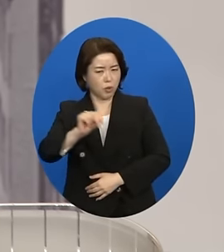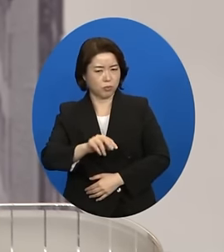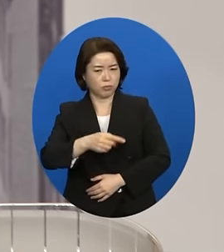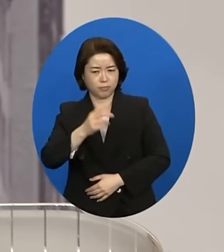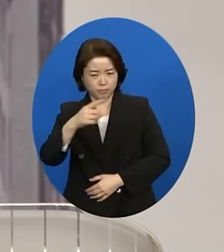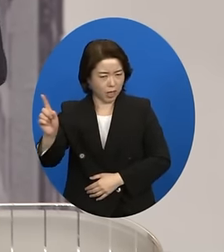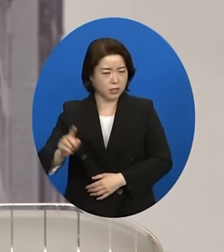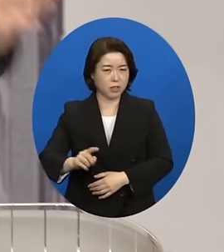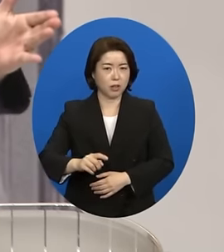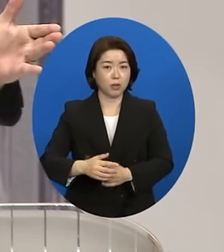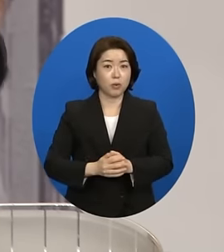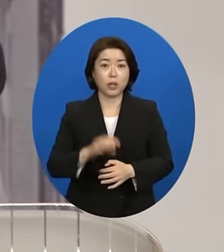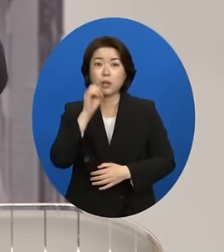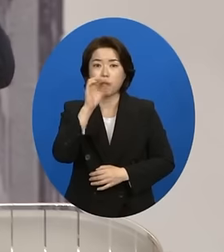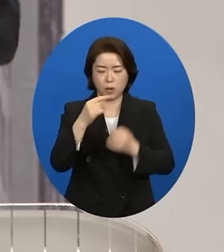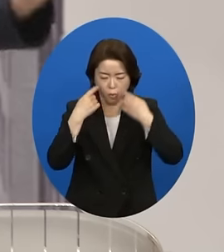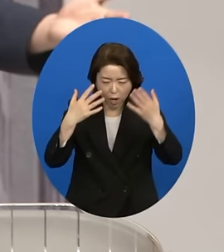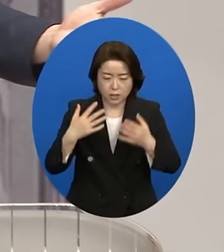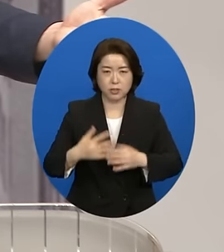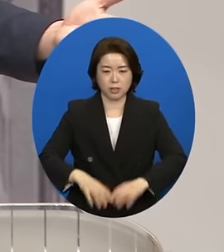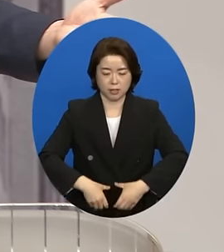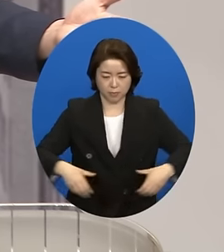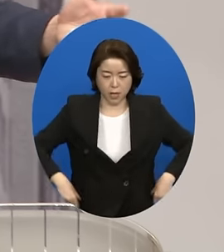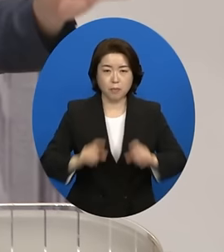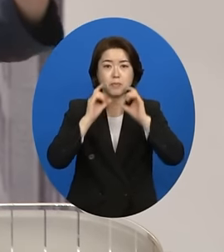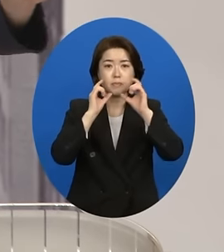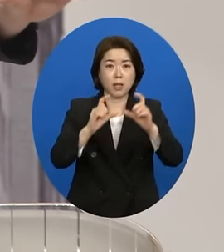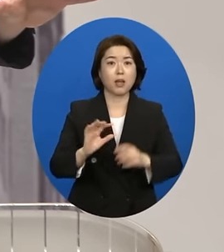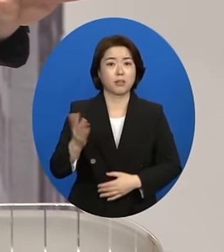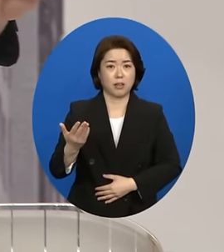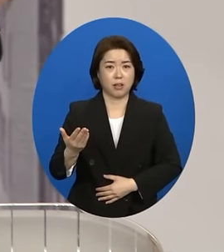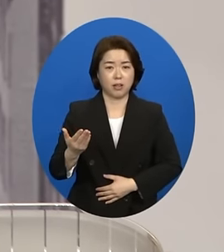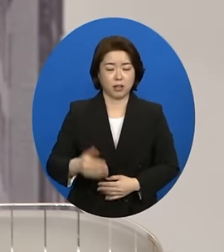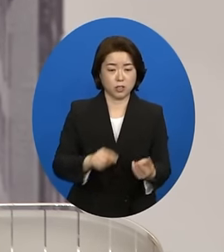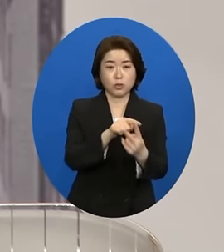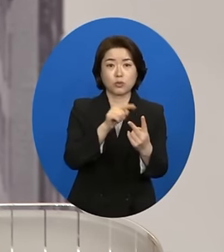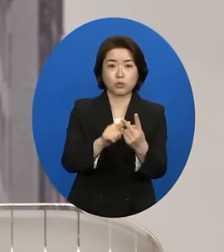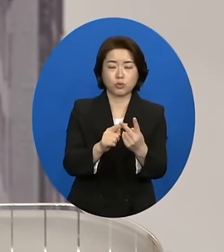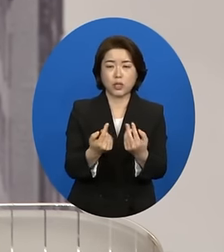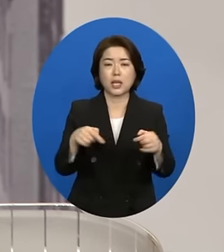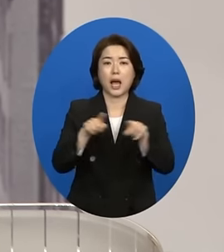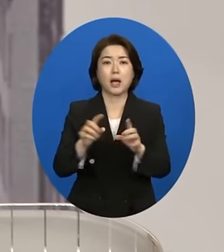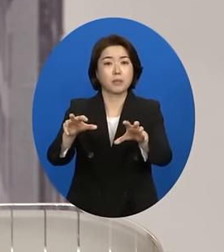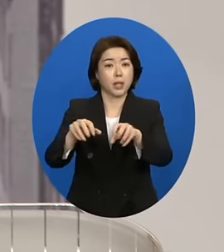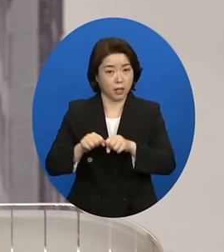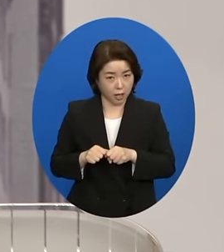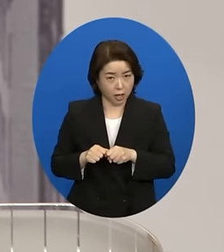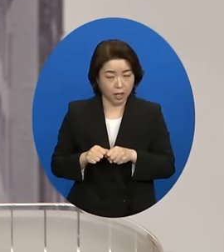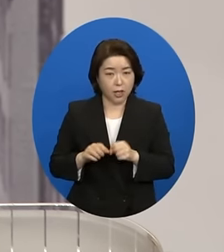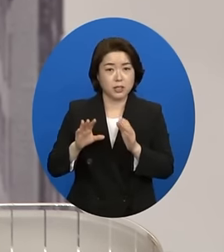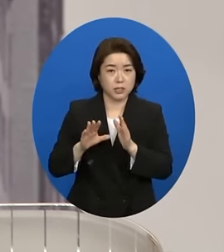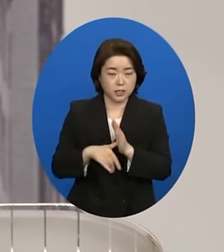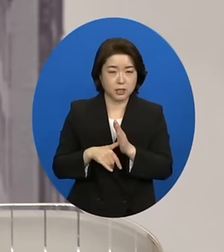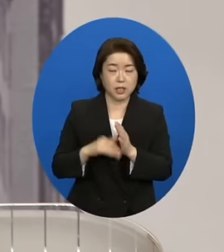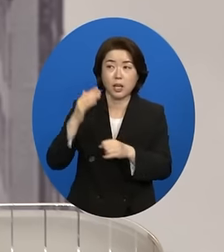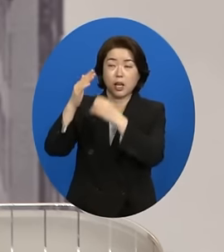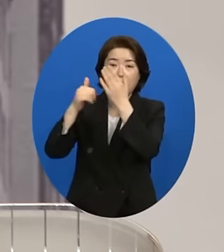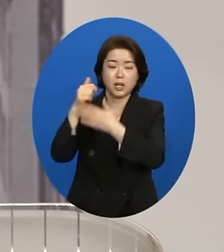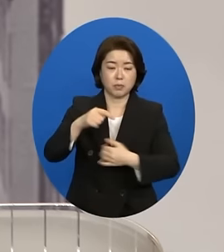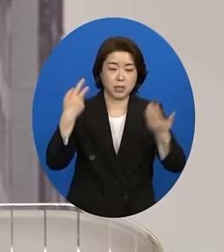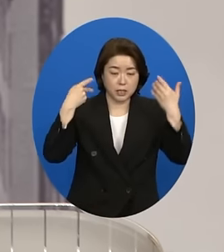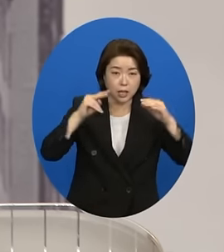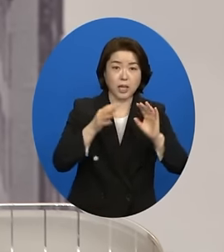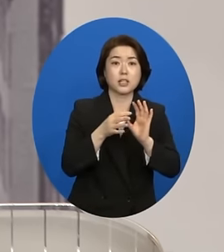긋는 것입니다. 아닌 것은 아니라고 담대하게 말하는 것이죠. 이 두 가지가 같이 있을 때 하나님은 바로 이 다니엘을